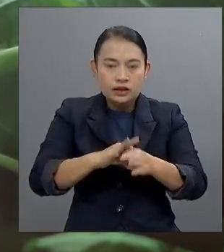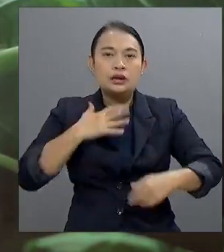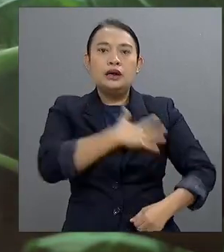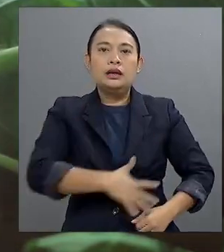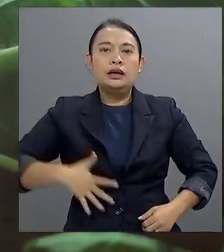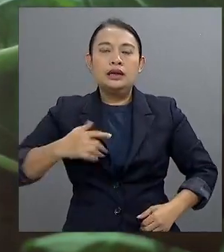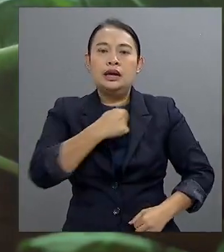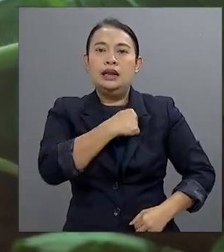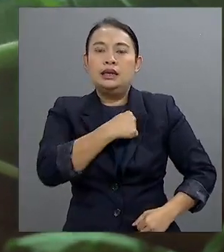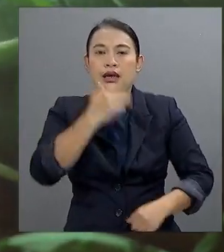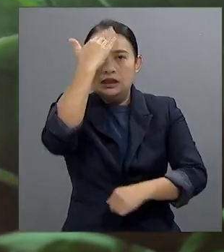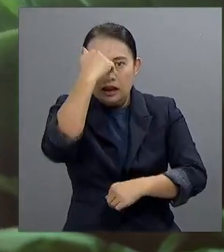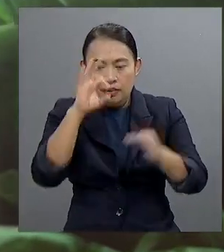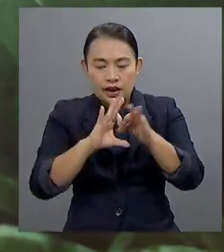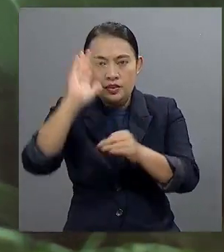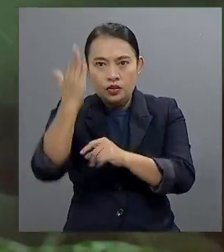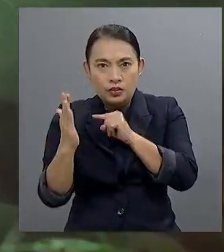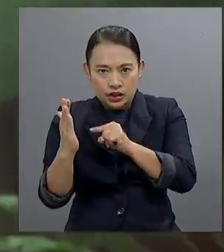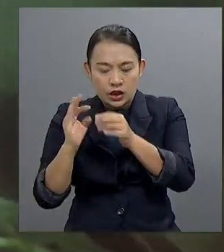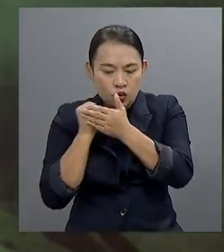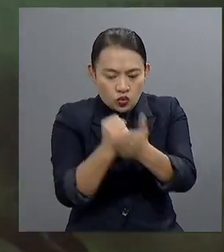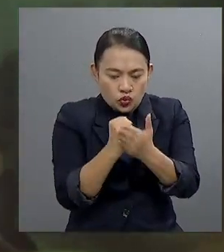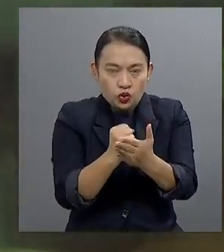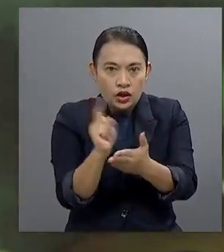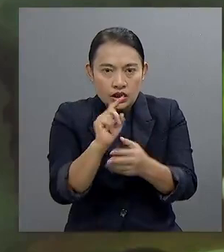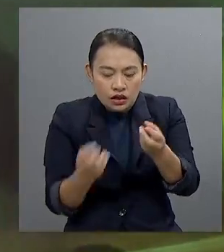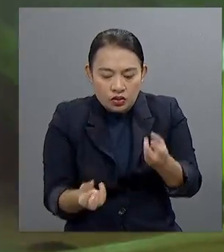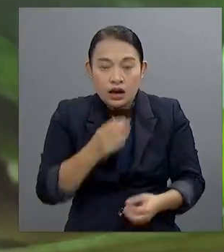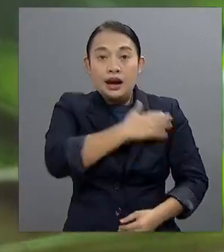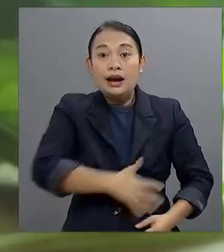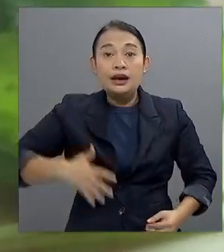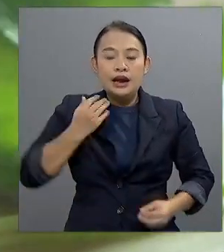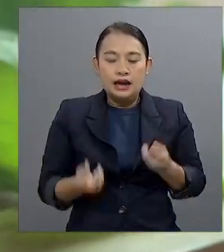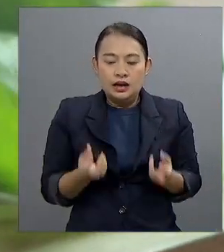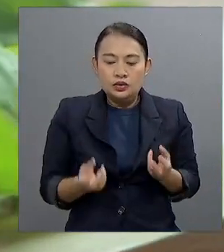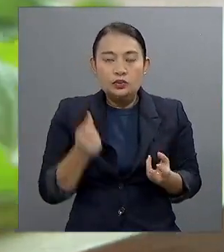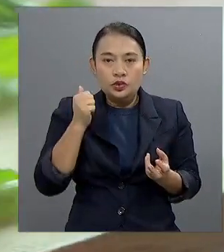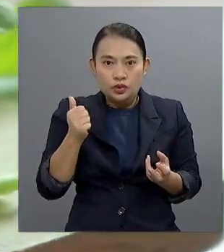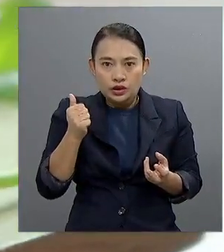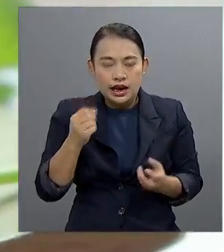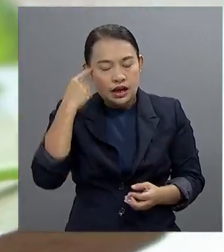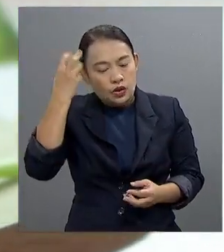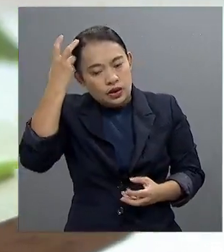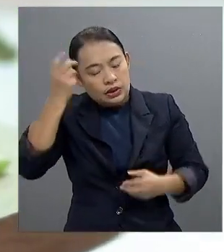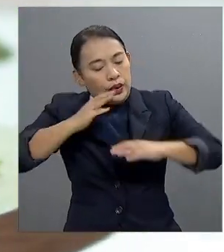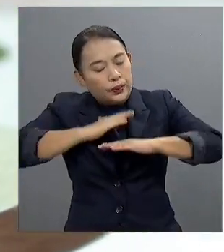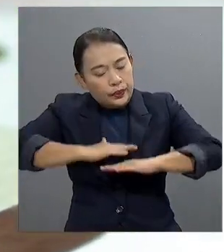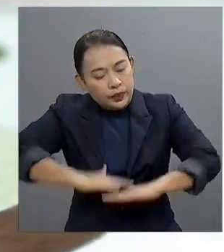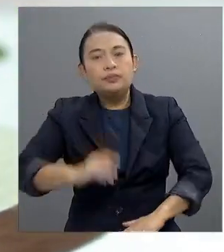รามีคุณสมบัติช่วยรักษาภาวะสมดุลของร่างกายและช่วยบรรเทาความเครียดได้ค่ะ